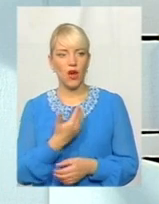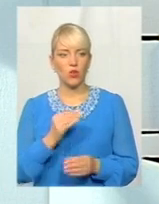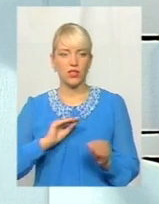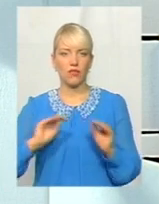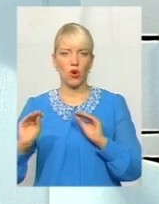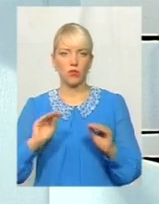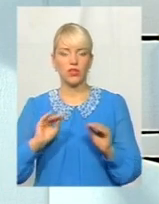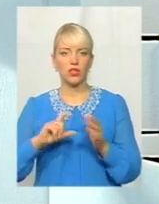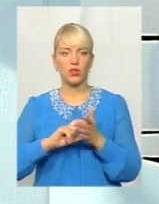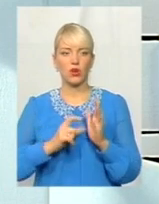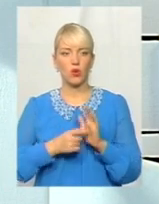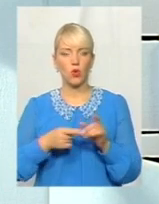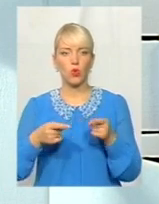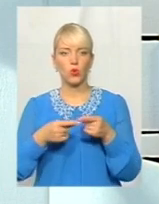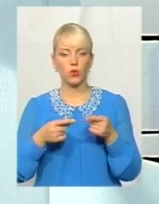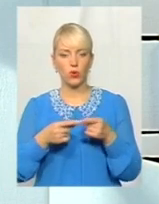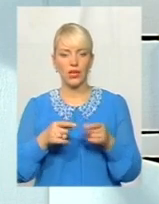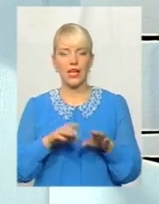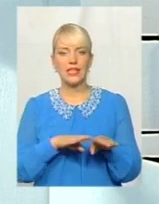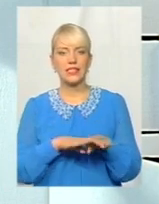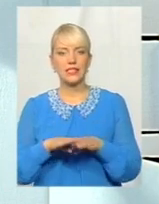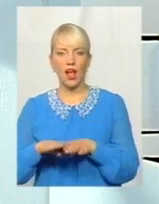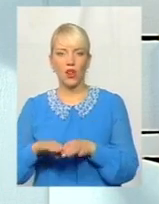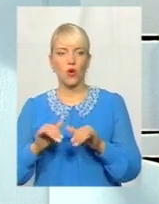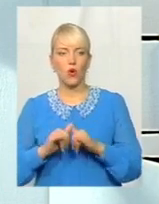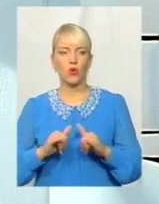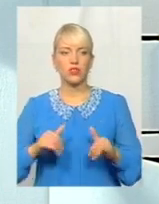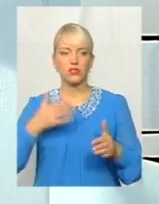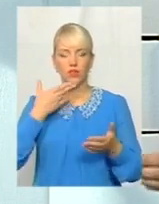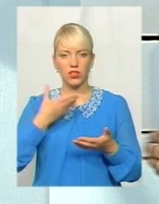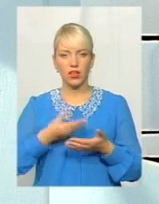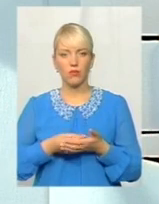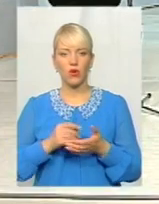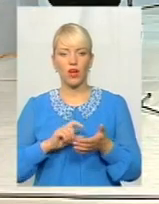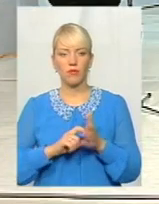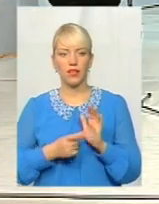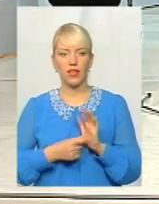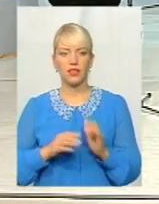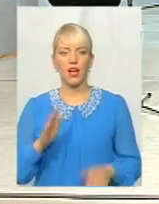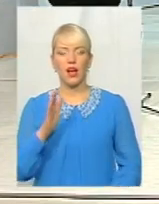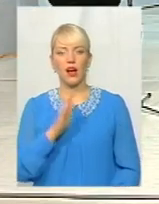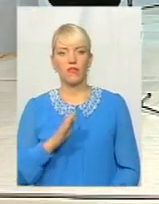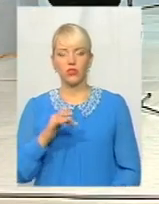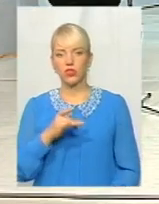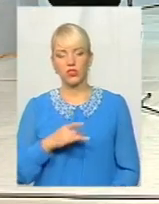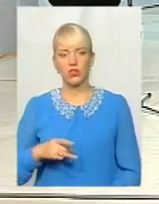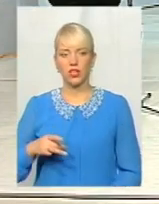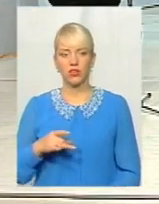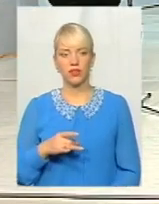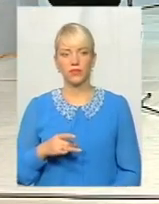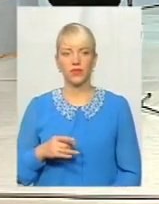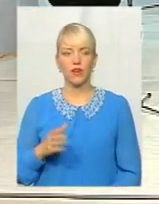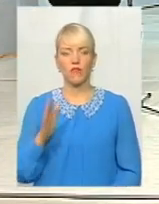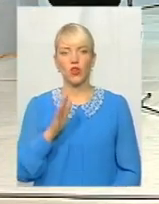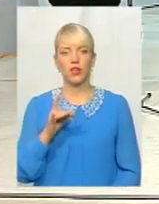облаштувати в кабінеті куток сталого розвитку в своєму кабінеті, а в Волочиському районі, Юля, нагадає, в Волочиському районі